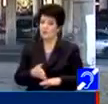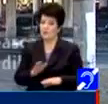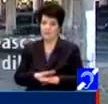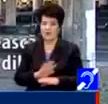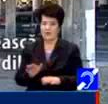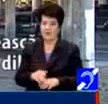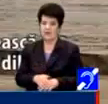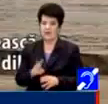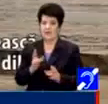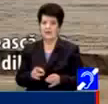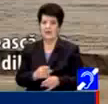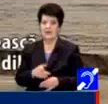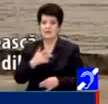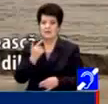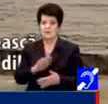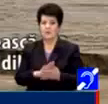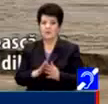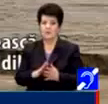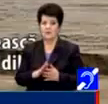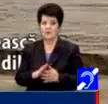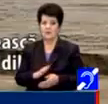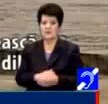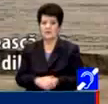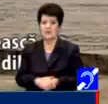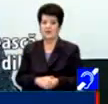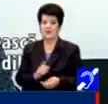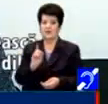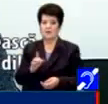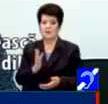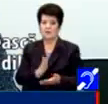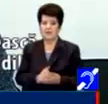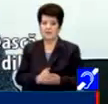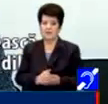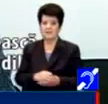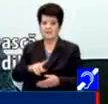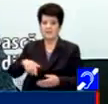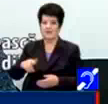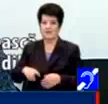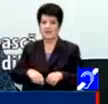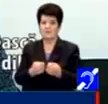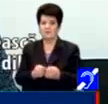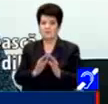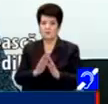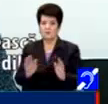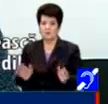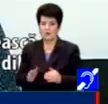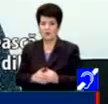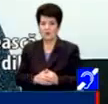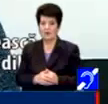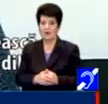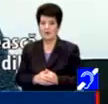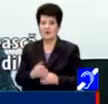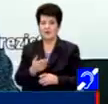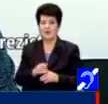gravă. И кажется, что там вот-вот дыра такая, все провалится. Но не все так. Разрушены только деформационные швы, это рост